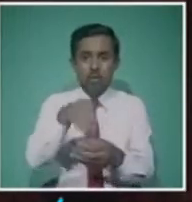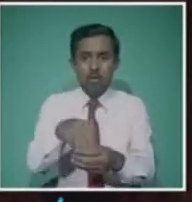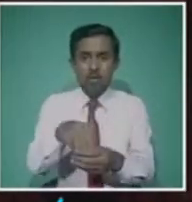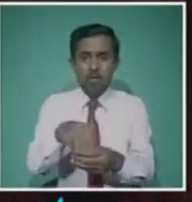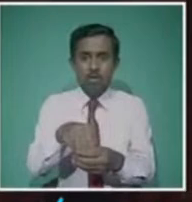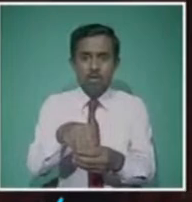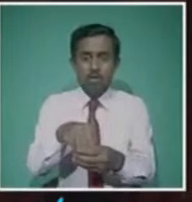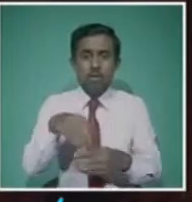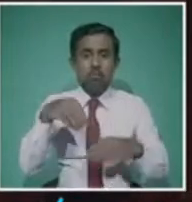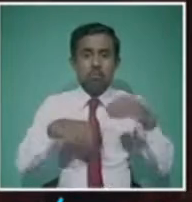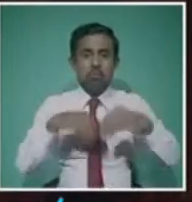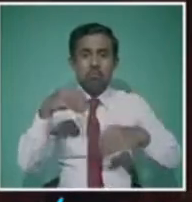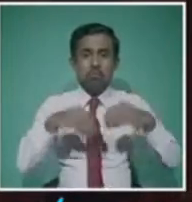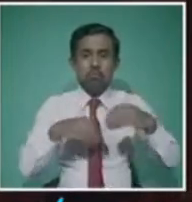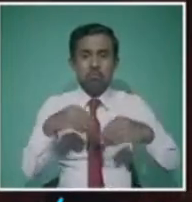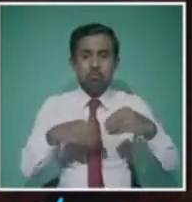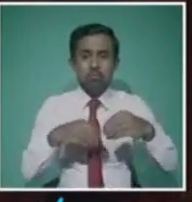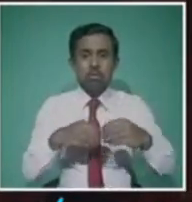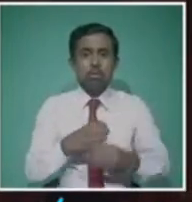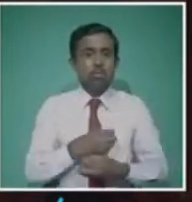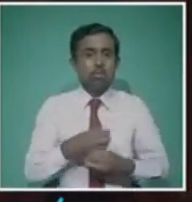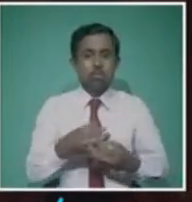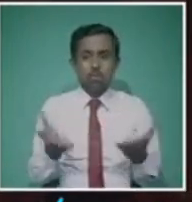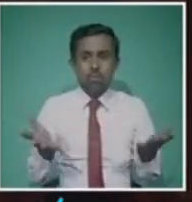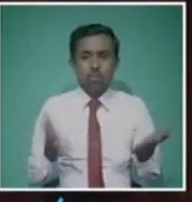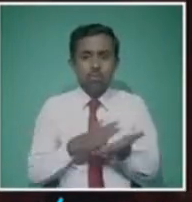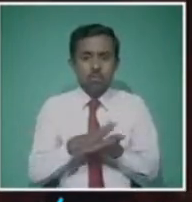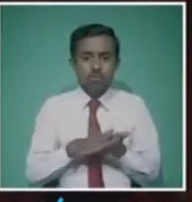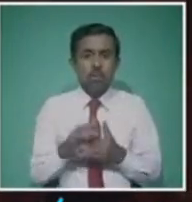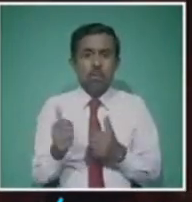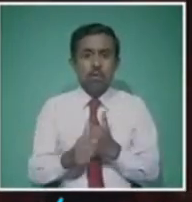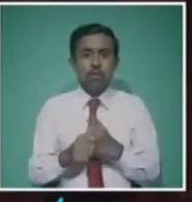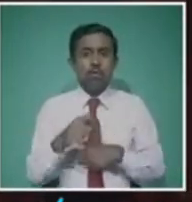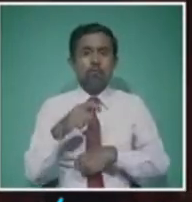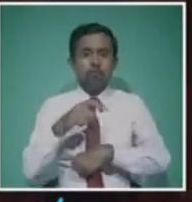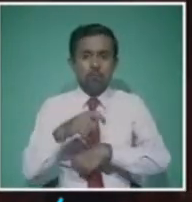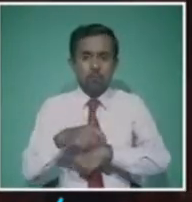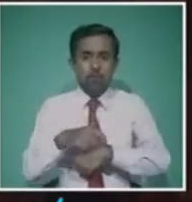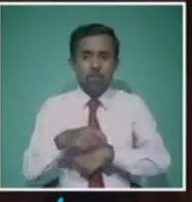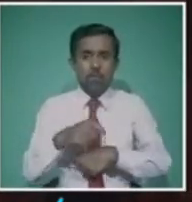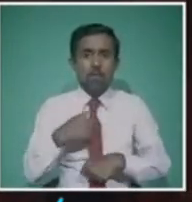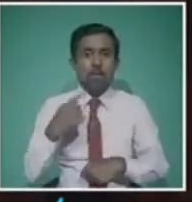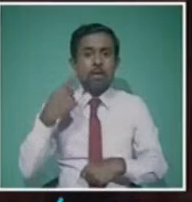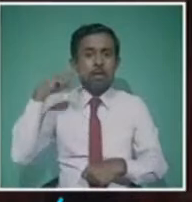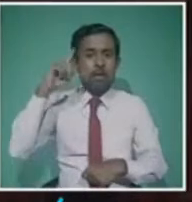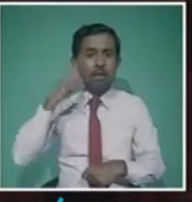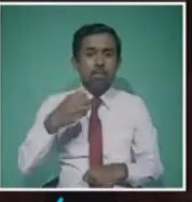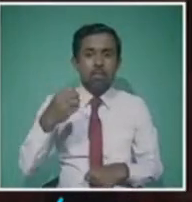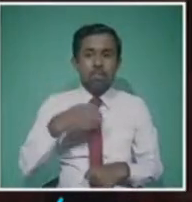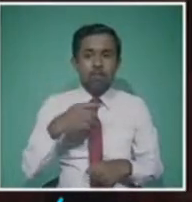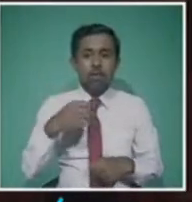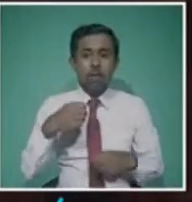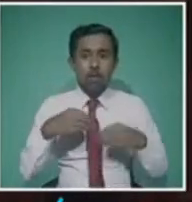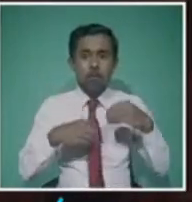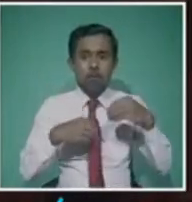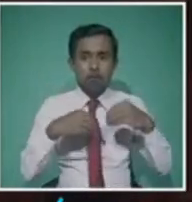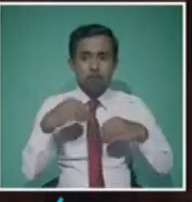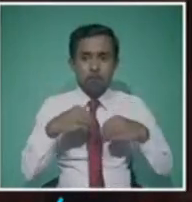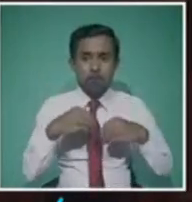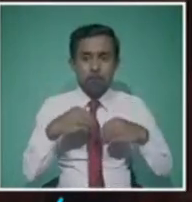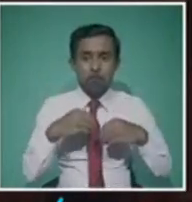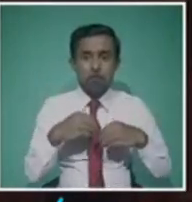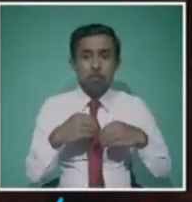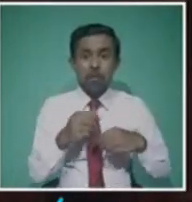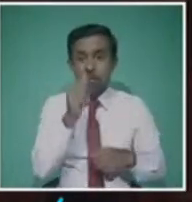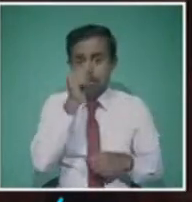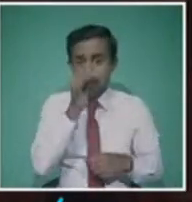యం దేశపాలన వినాశ నివర్తి కలగన్న తివిచ అవస్థావ తమై అపిట ఈ దవసే కరపు ఏ దేశపాలన ఉప్పర